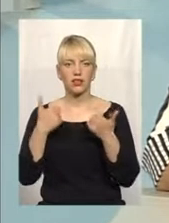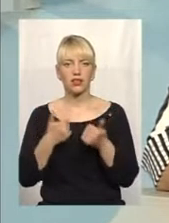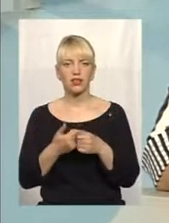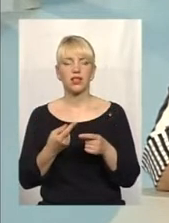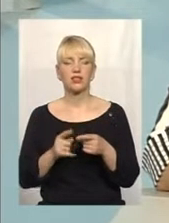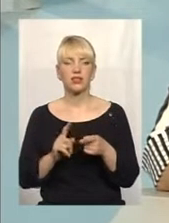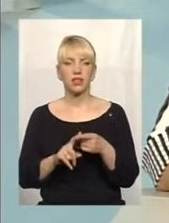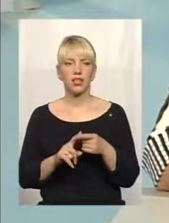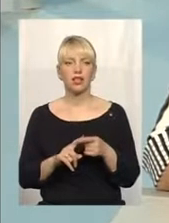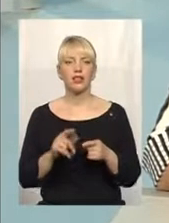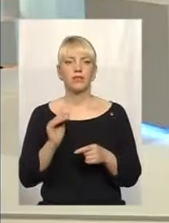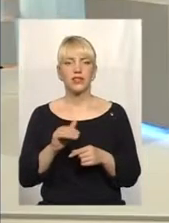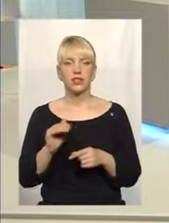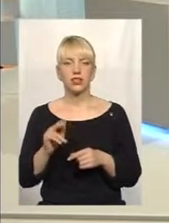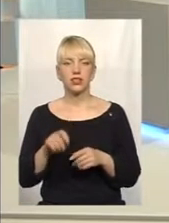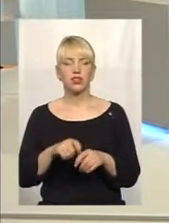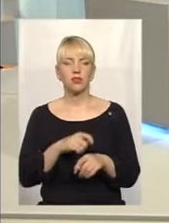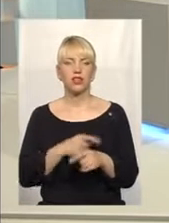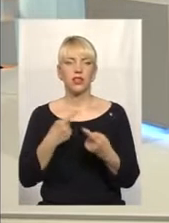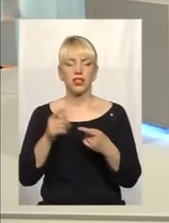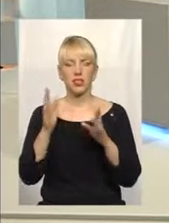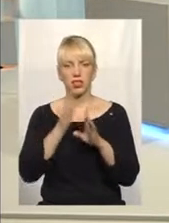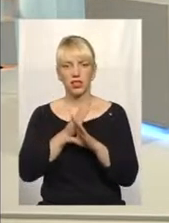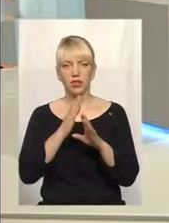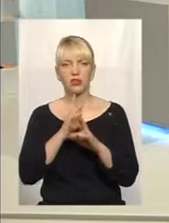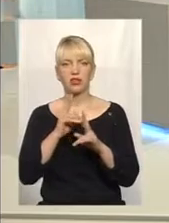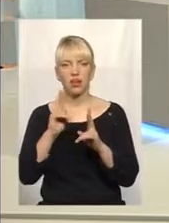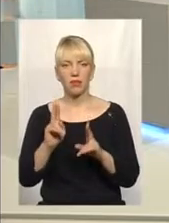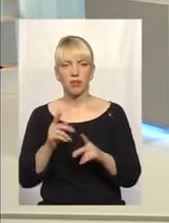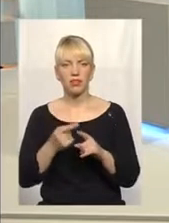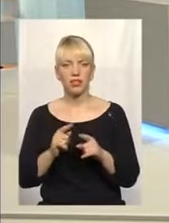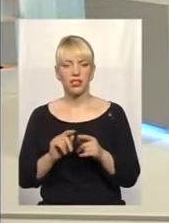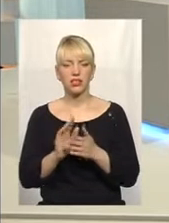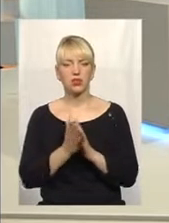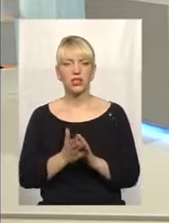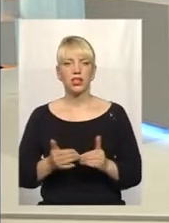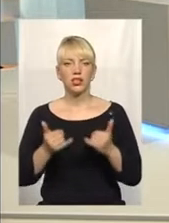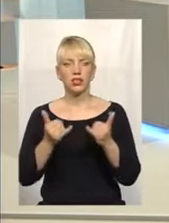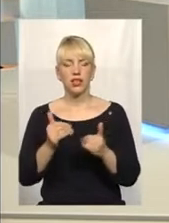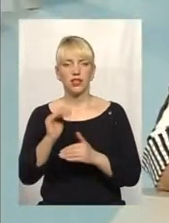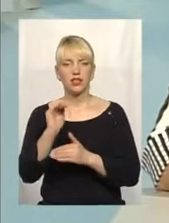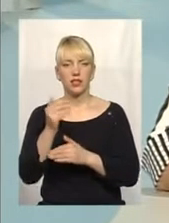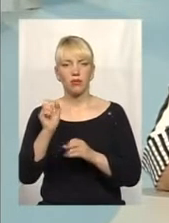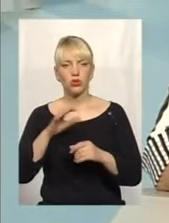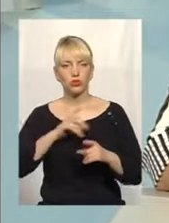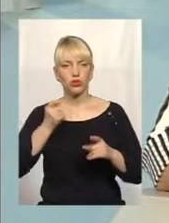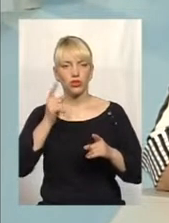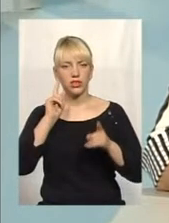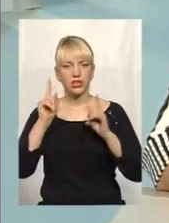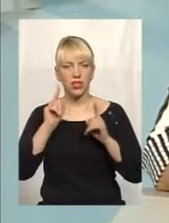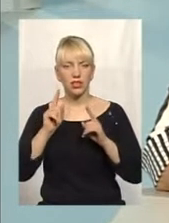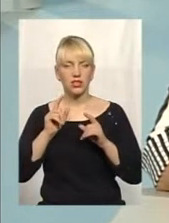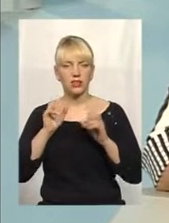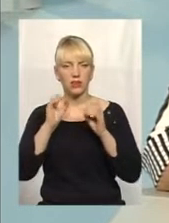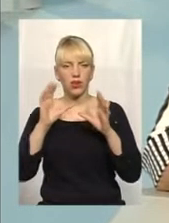багато тисяч кілометрів. Інший клімат. Абсолютно інший клімат. І, як правило, ця ситуація для дітей буває досить стресовою. І знову ж тут перша вимога